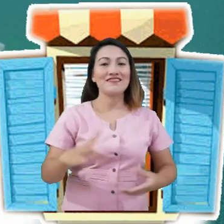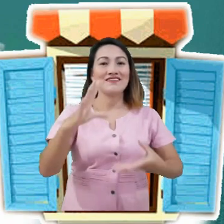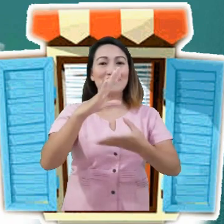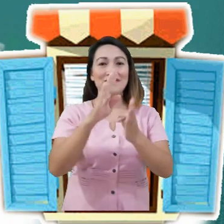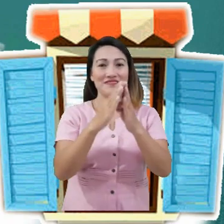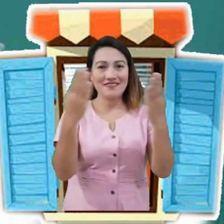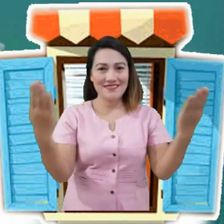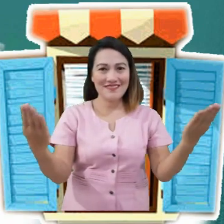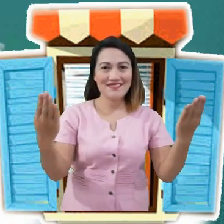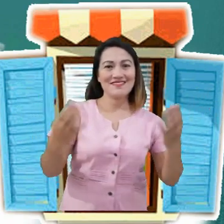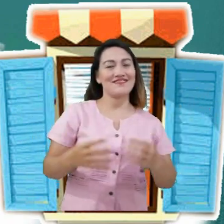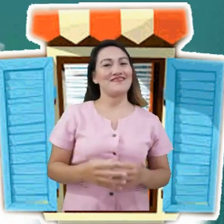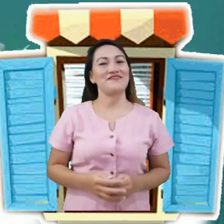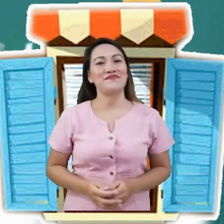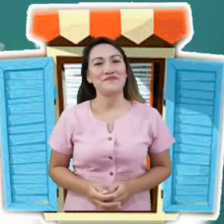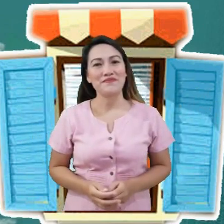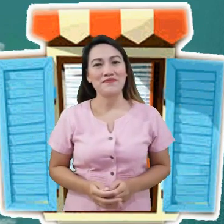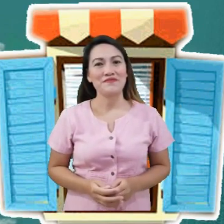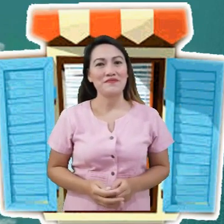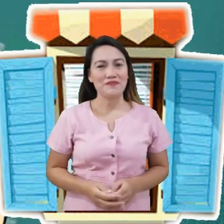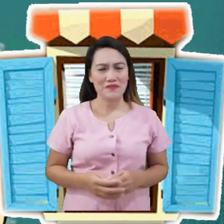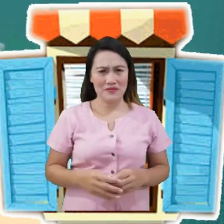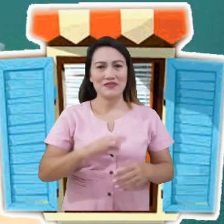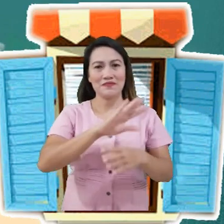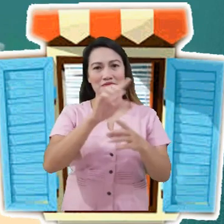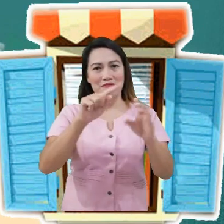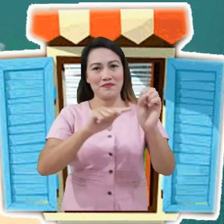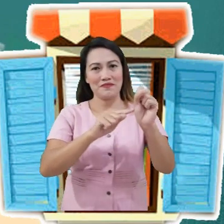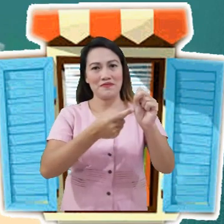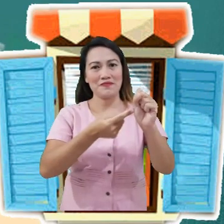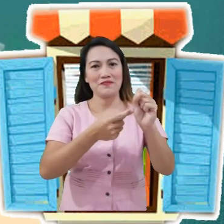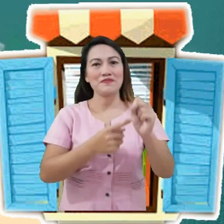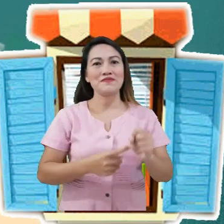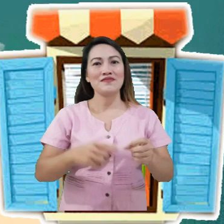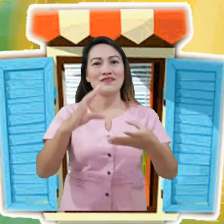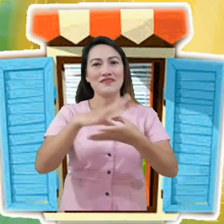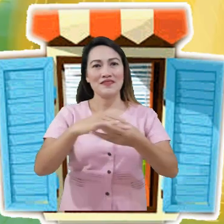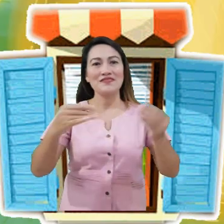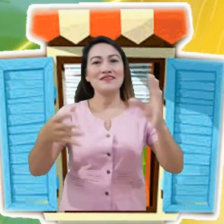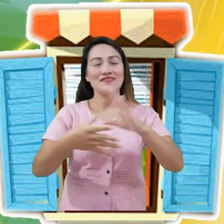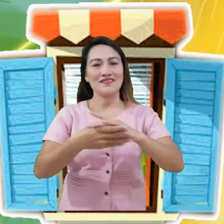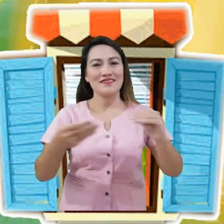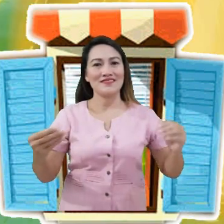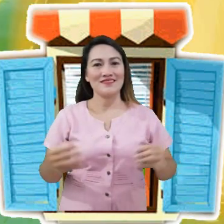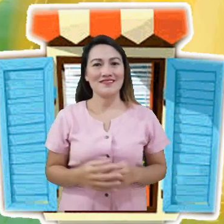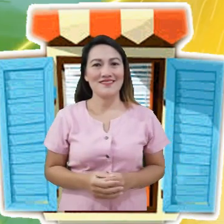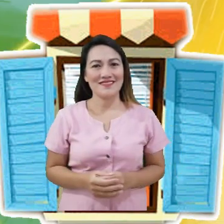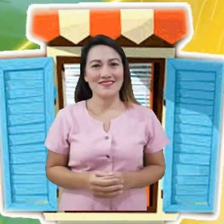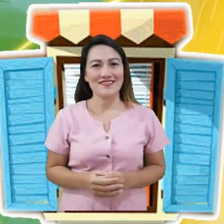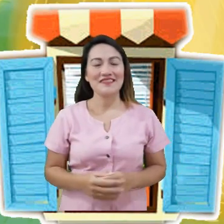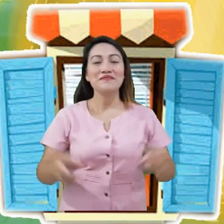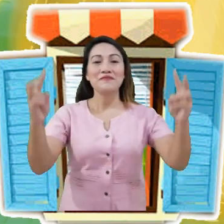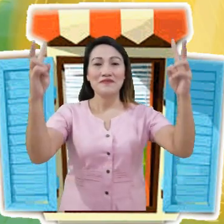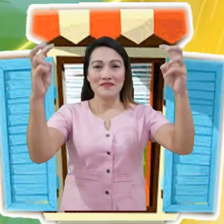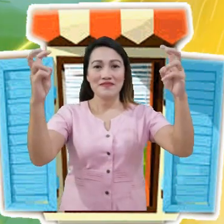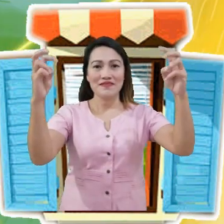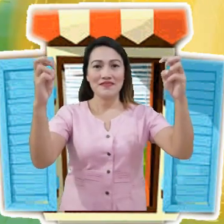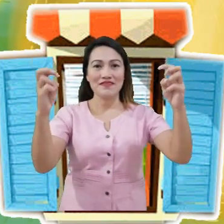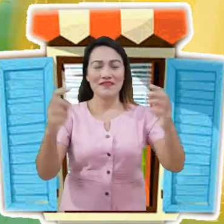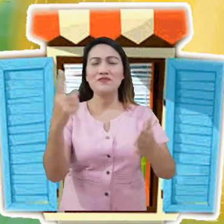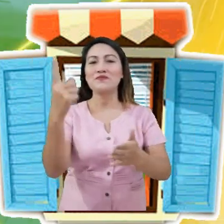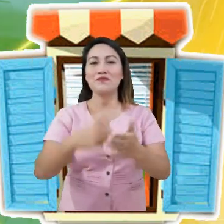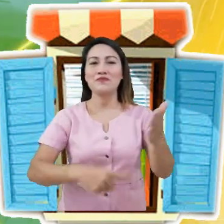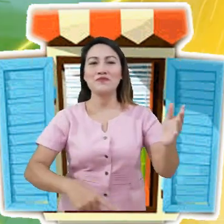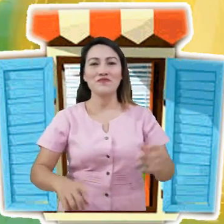libro. Atin ang umpisahan ang ating kwento. Na pinamagatang, ano kaya